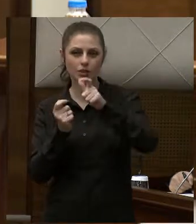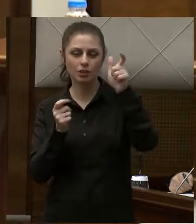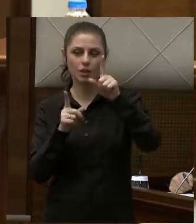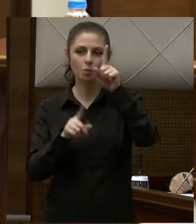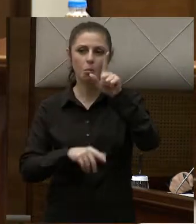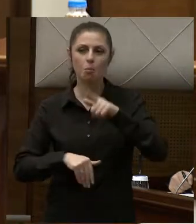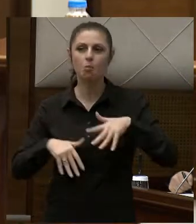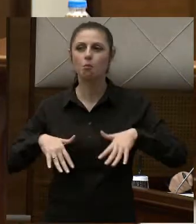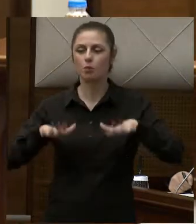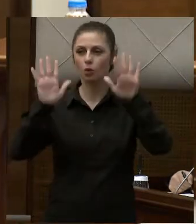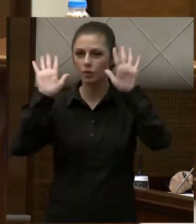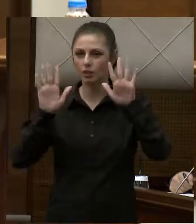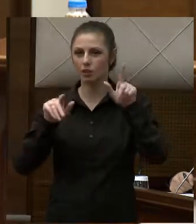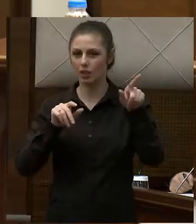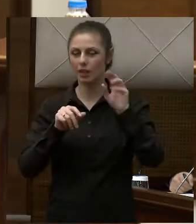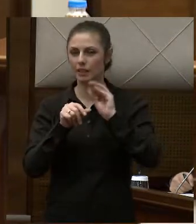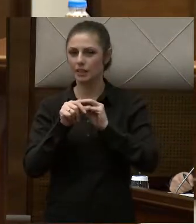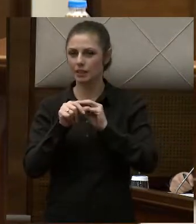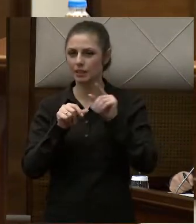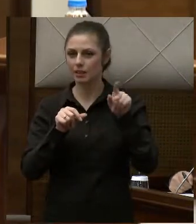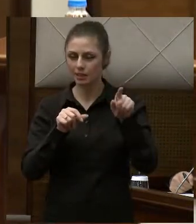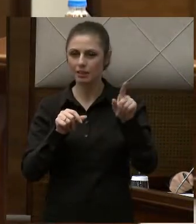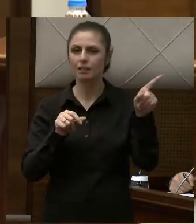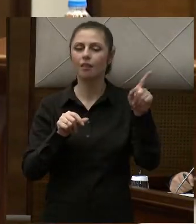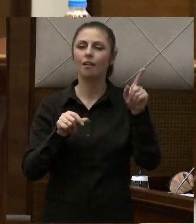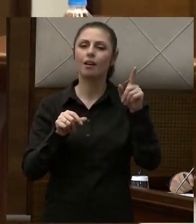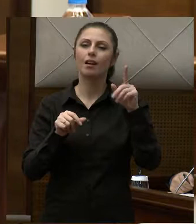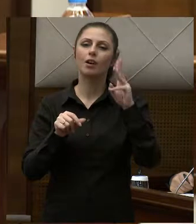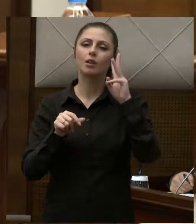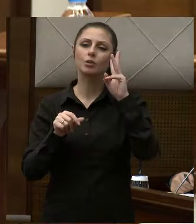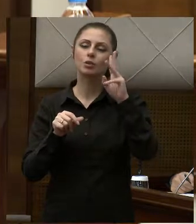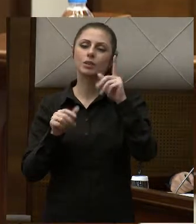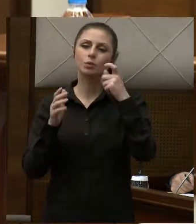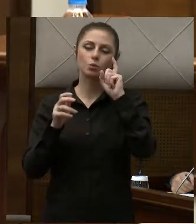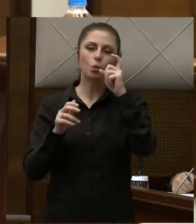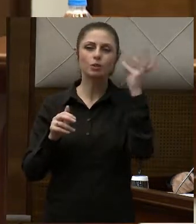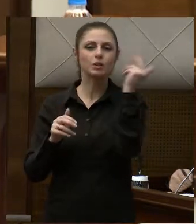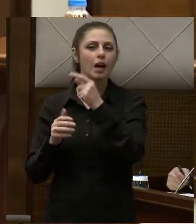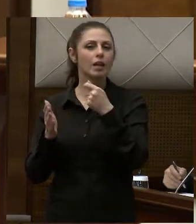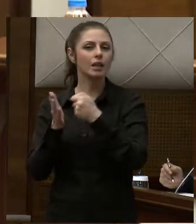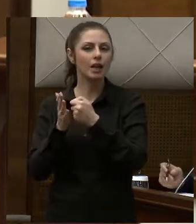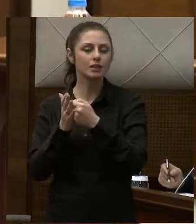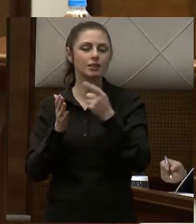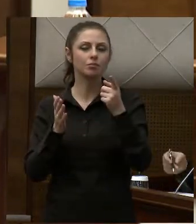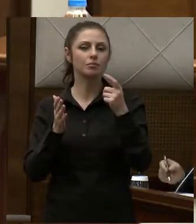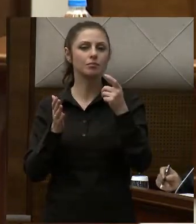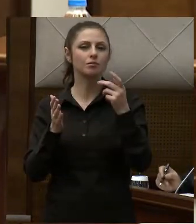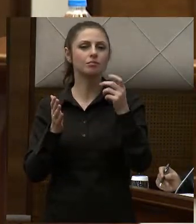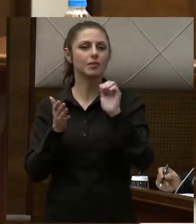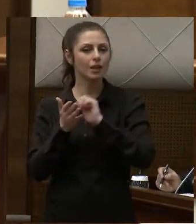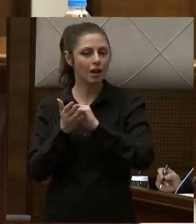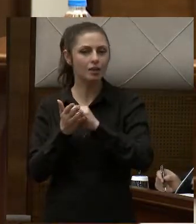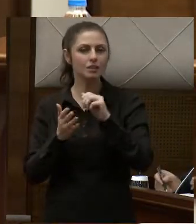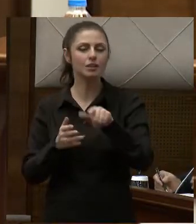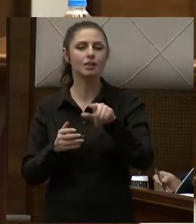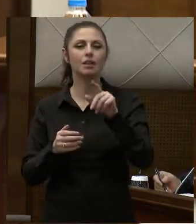protesto için bu emekçi gazetecilere gazetelerini çıkarmamışlardır. 9 tane gazete, isimler lazım değil. Bunlar bugün de maalesef